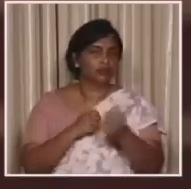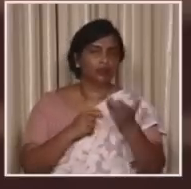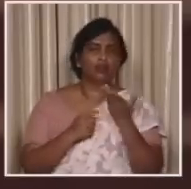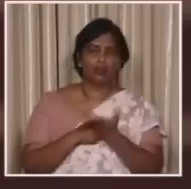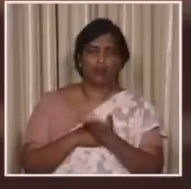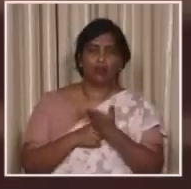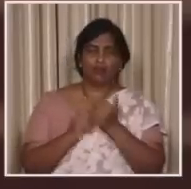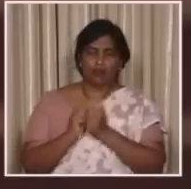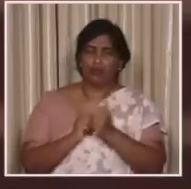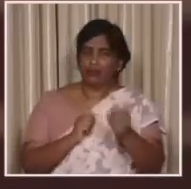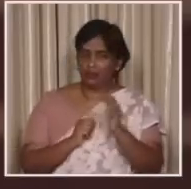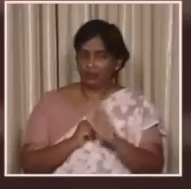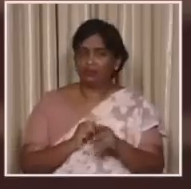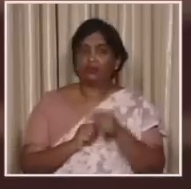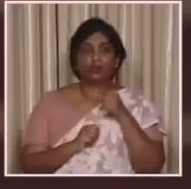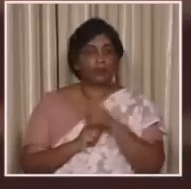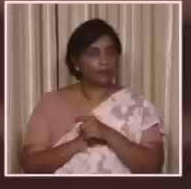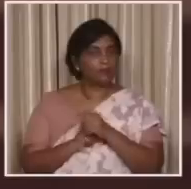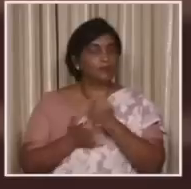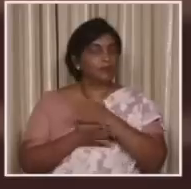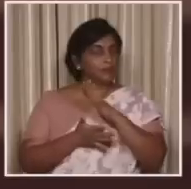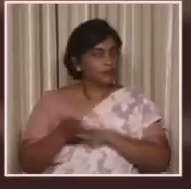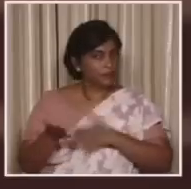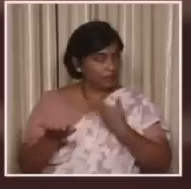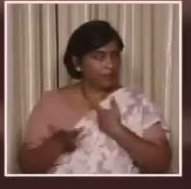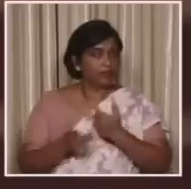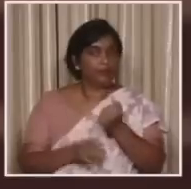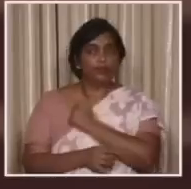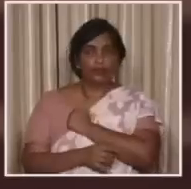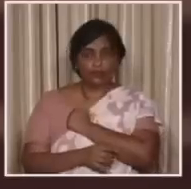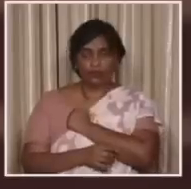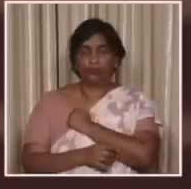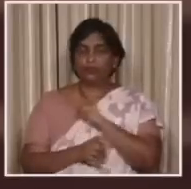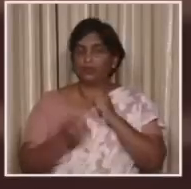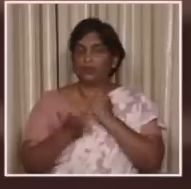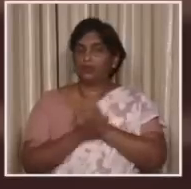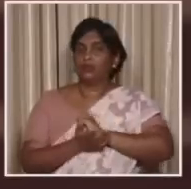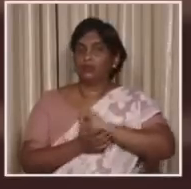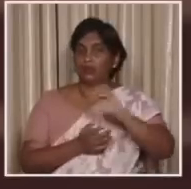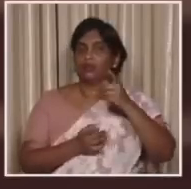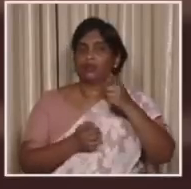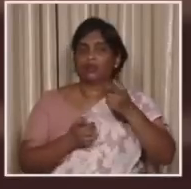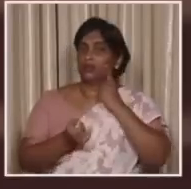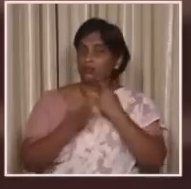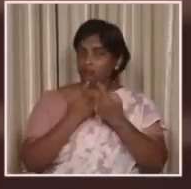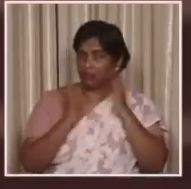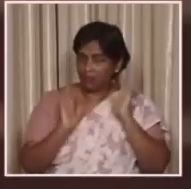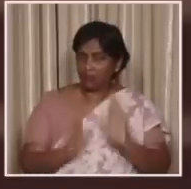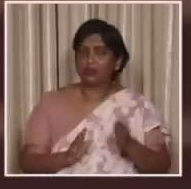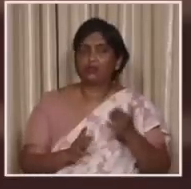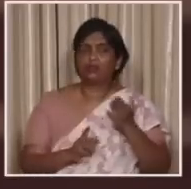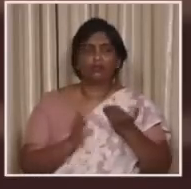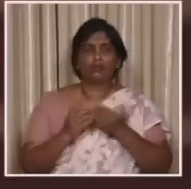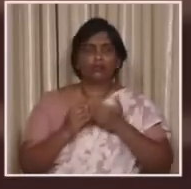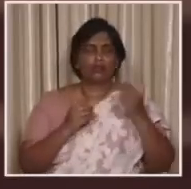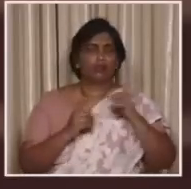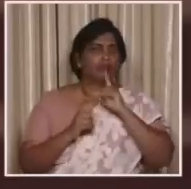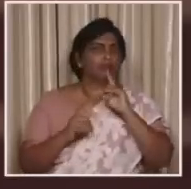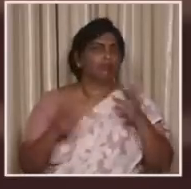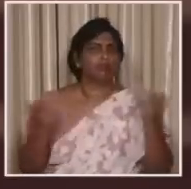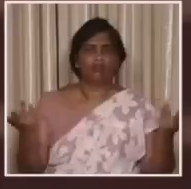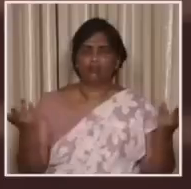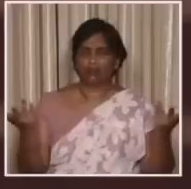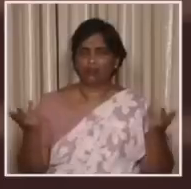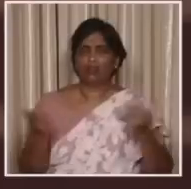කරලා මේක කරවන්න කියලා. එතුමා ලිව්වම අපේ තානාපතිවරයා හරහා ලියුමක් කියලා තිබ්බා. අපි පරීක්ෂණයක් කරා. ඊට වඩා කියන්න දෙයක් නැහැ